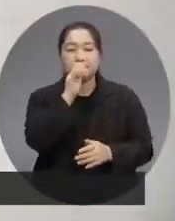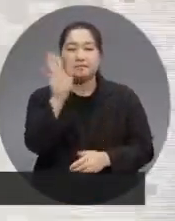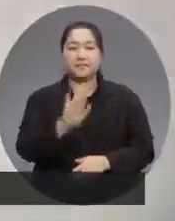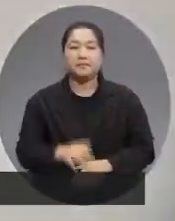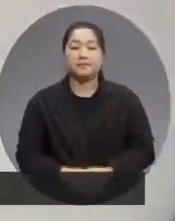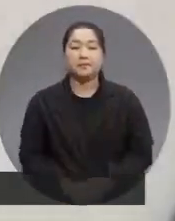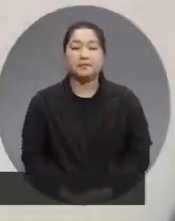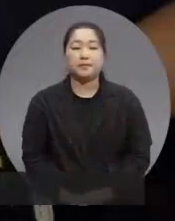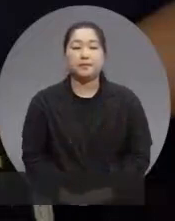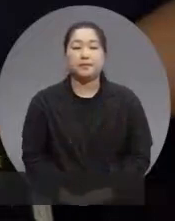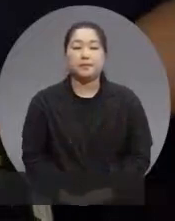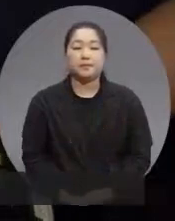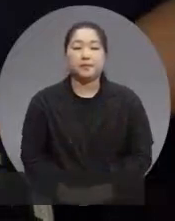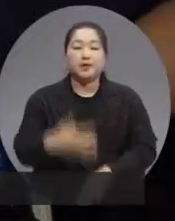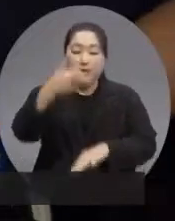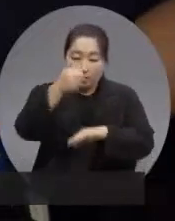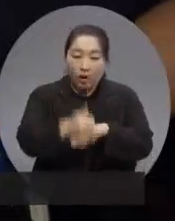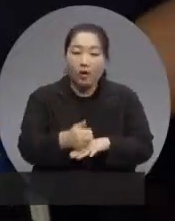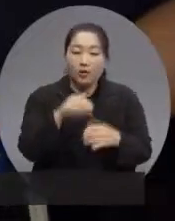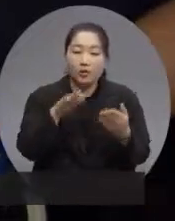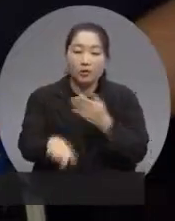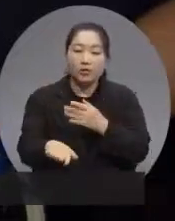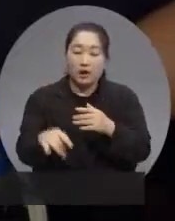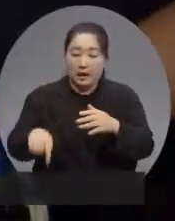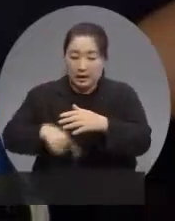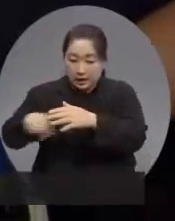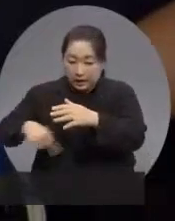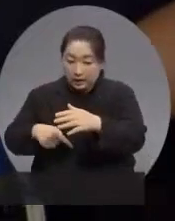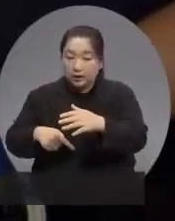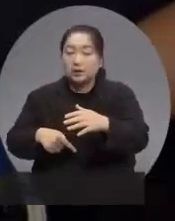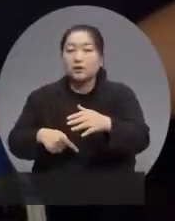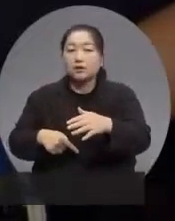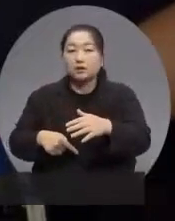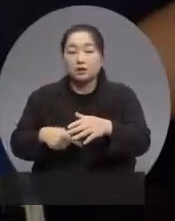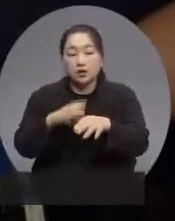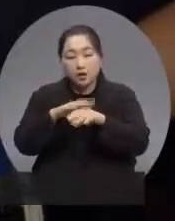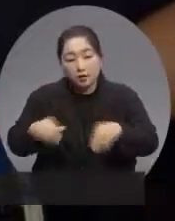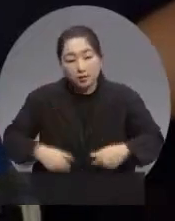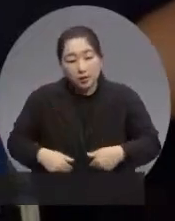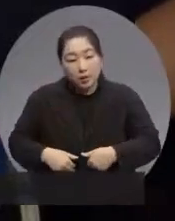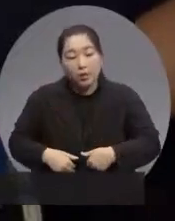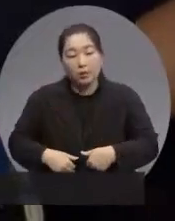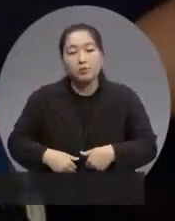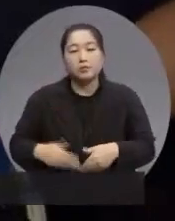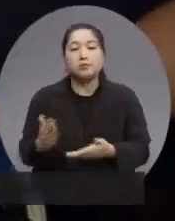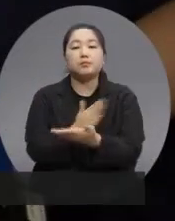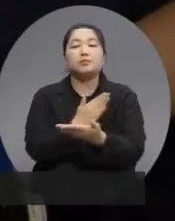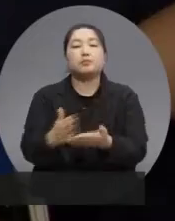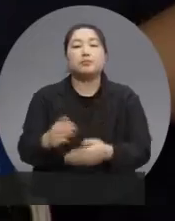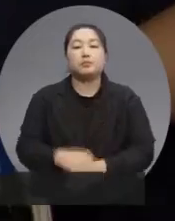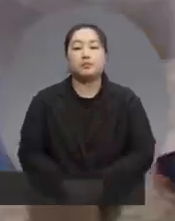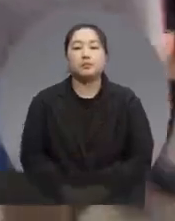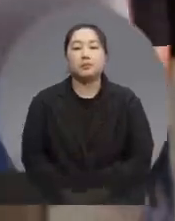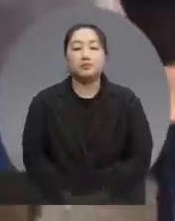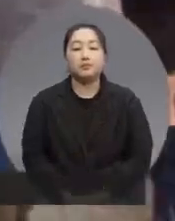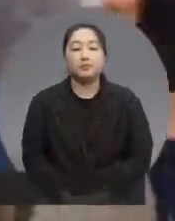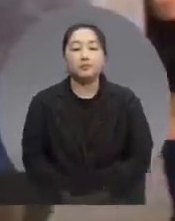아꼈습니다. 결과가 나오면 또 당에서 조치할 그런 필요가 있으면